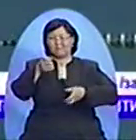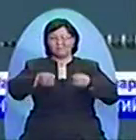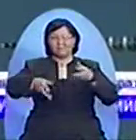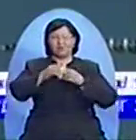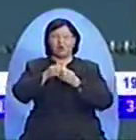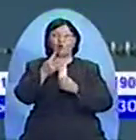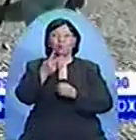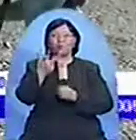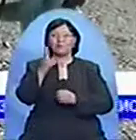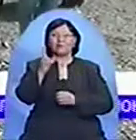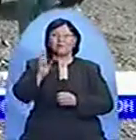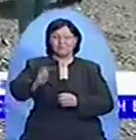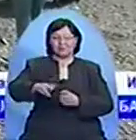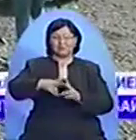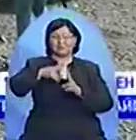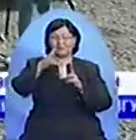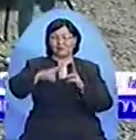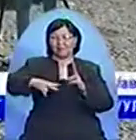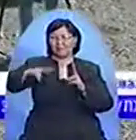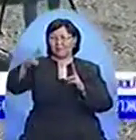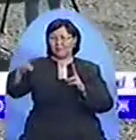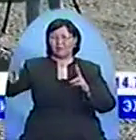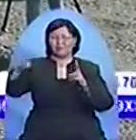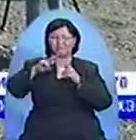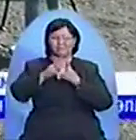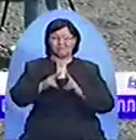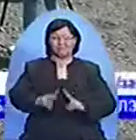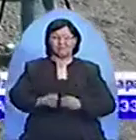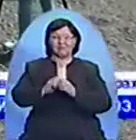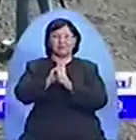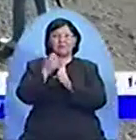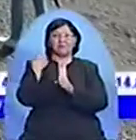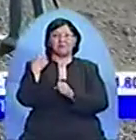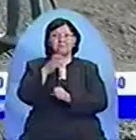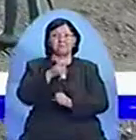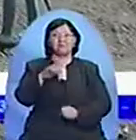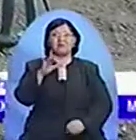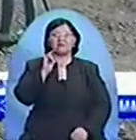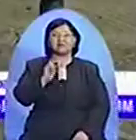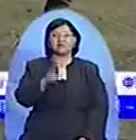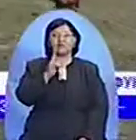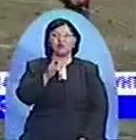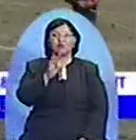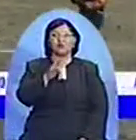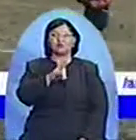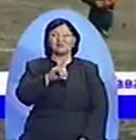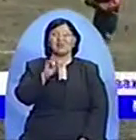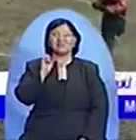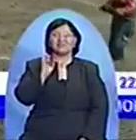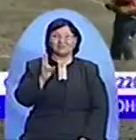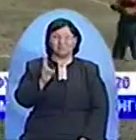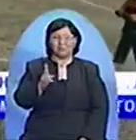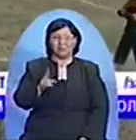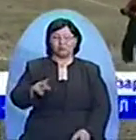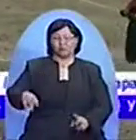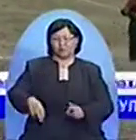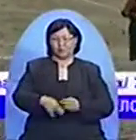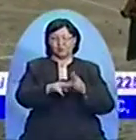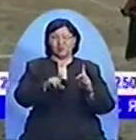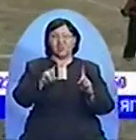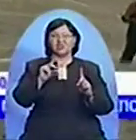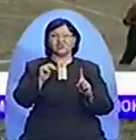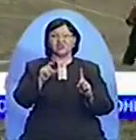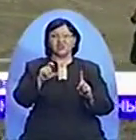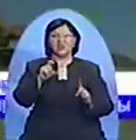23 км цахилгаан дамжуулах агаарын шугамын ерөнхий гүйцэтгэгчээр Beijing Construction Group туслан гүйцэтгэгчээр эрчим инженеринг